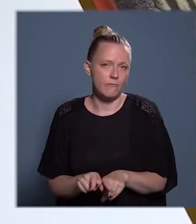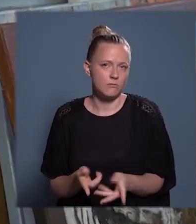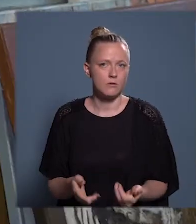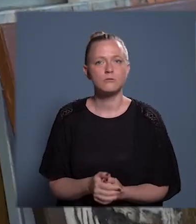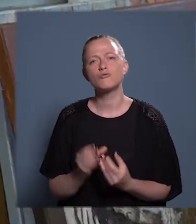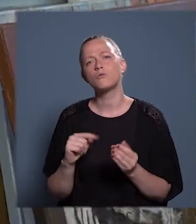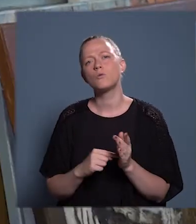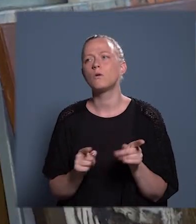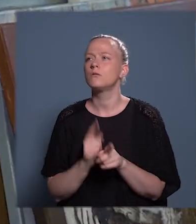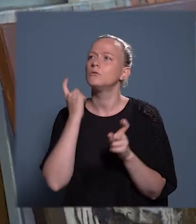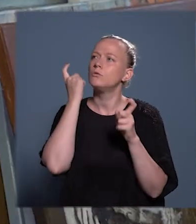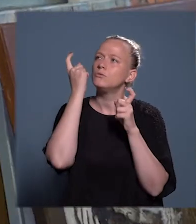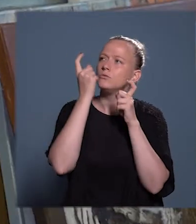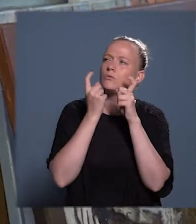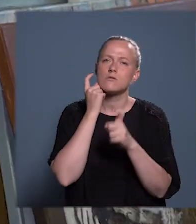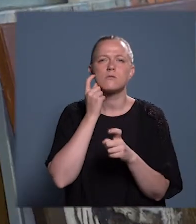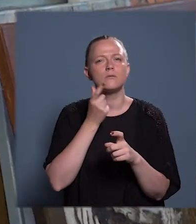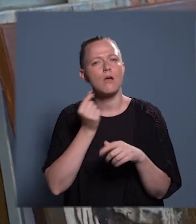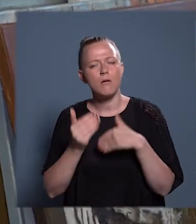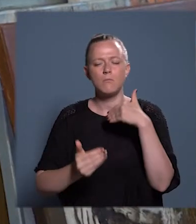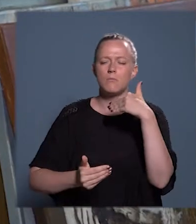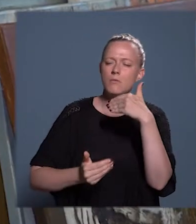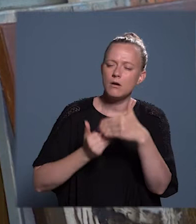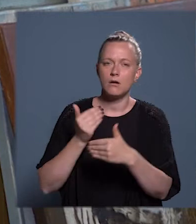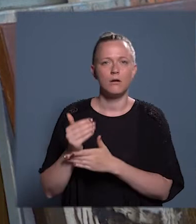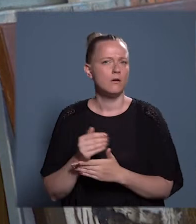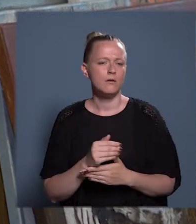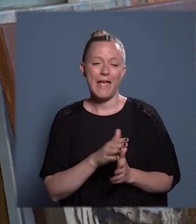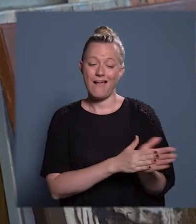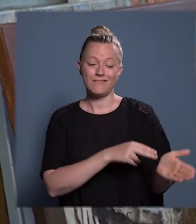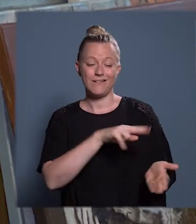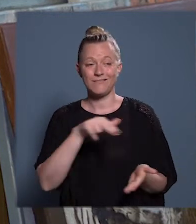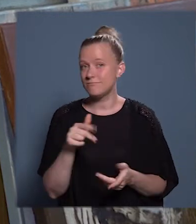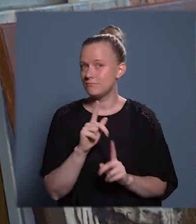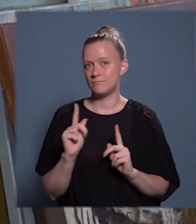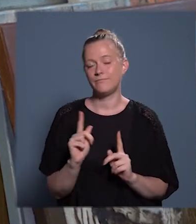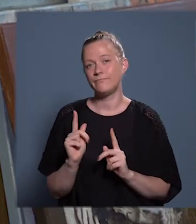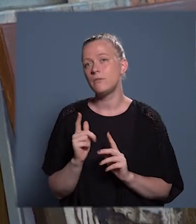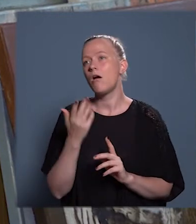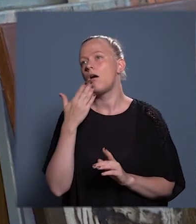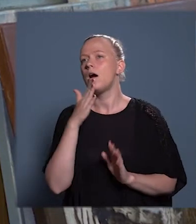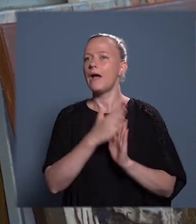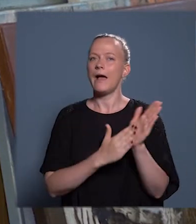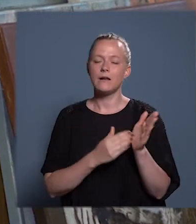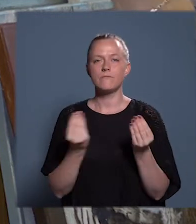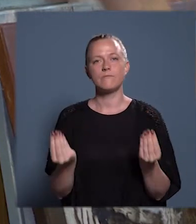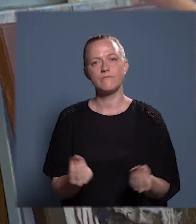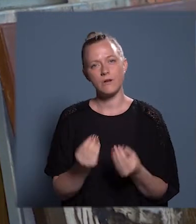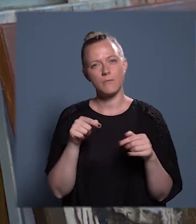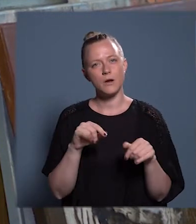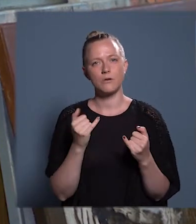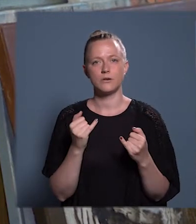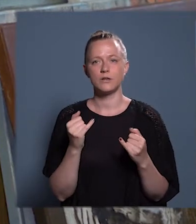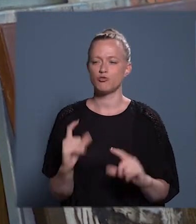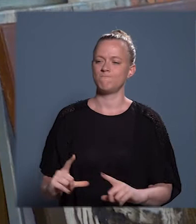hogy gondolkozom napokig. Nem is nyúlok hozzá. Ha el is kezdek valamit, akkor ide